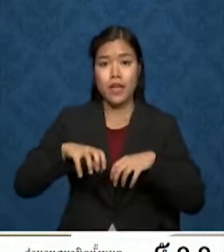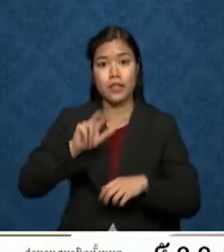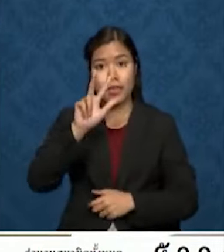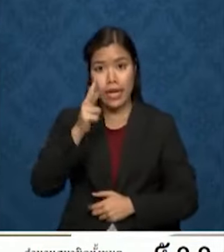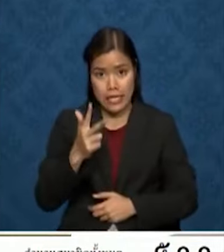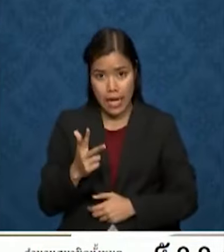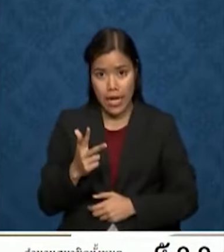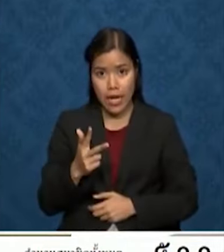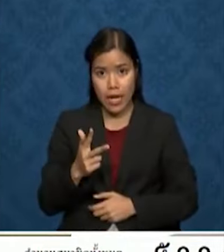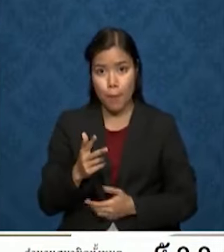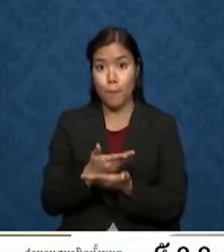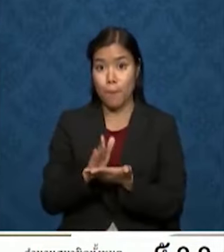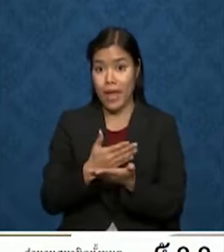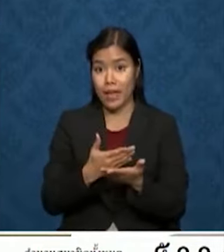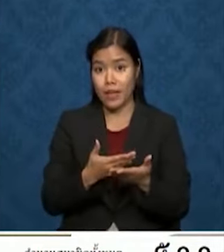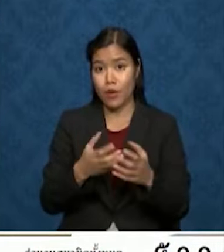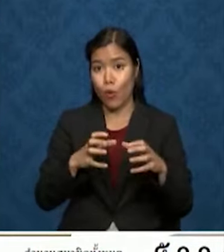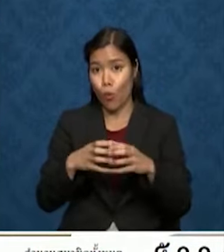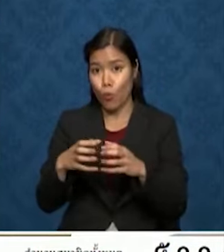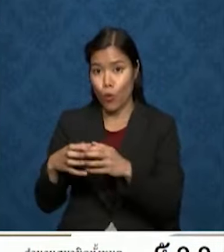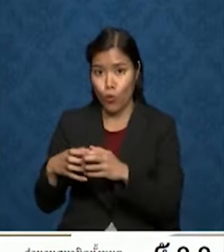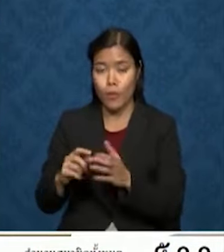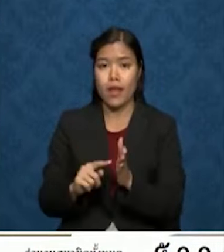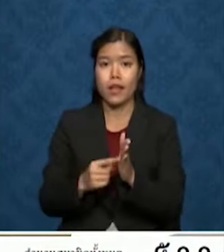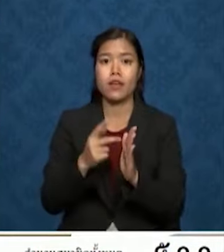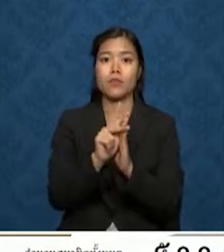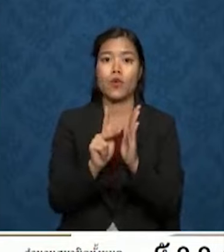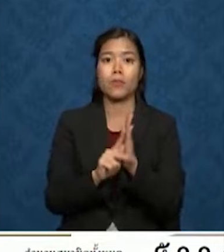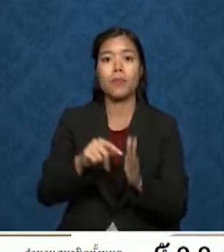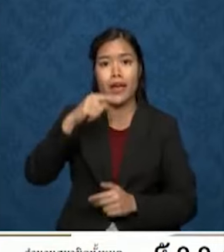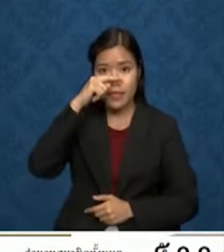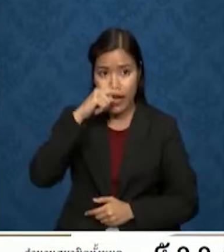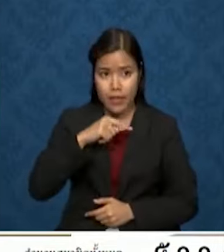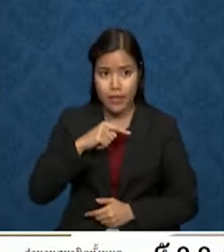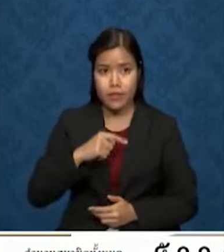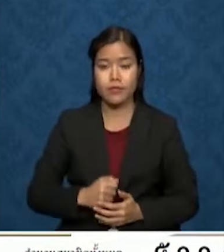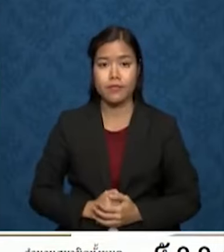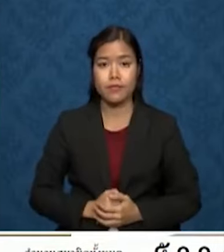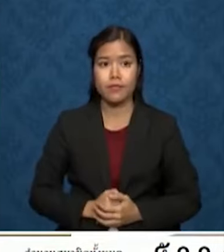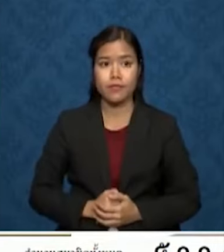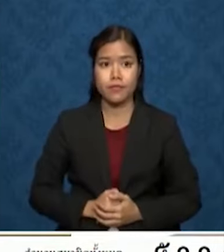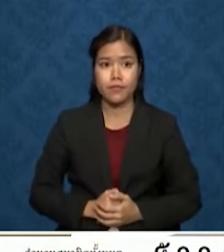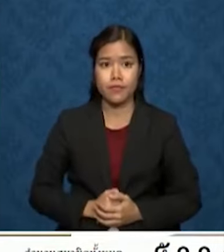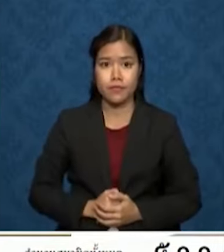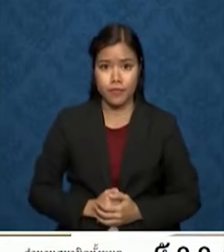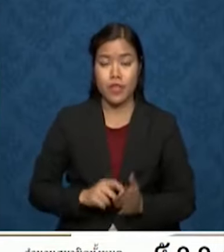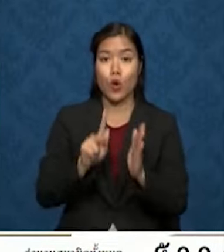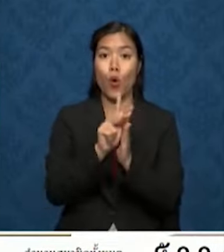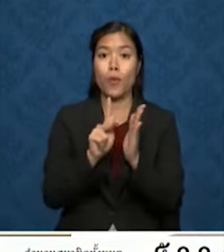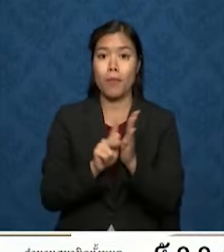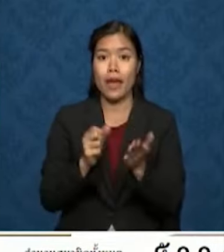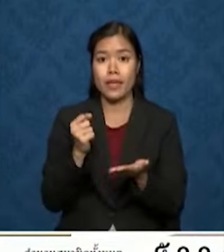ในขนาดนี้ผมเริมตนที่กฎหมายไทยตามประมวดกฎหมายยาสิบตดปี 1964